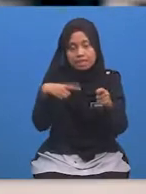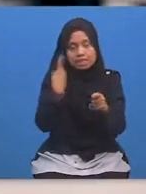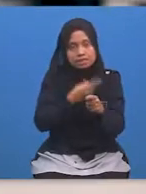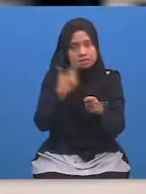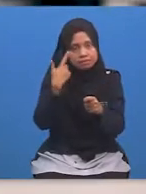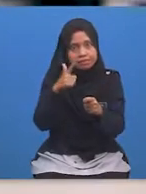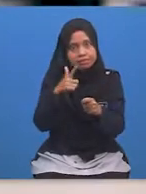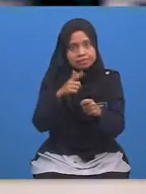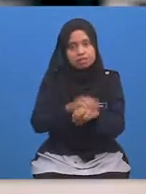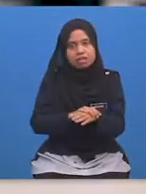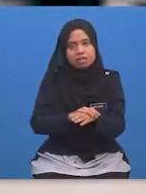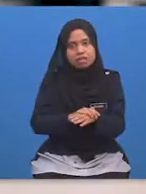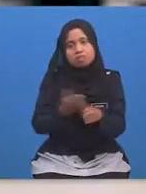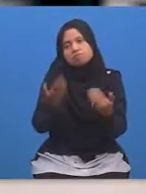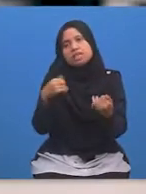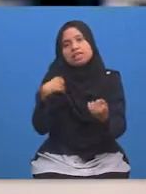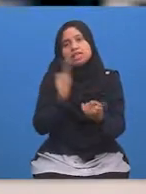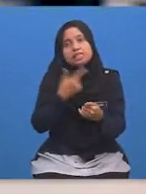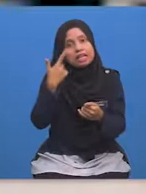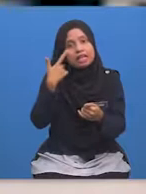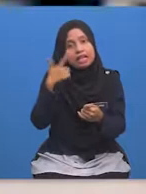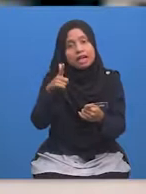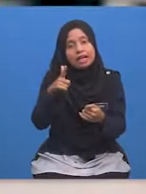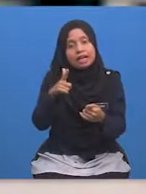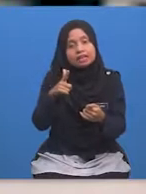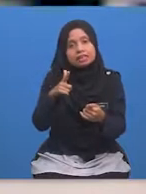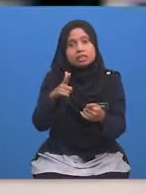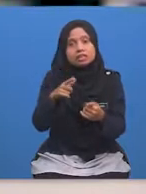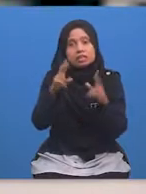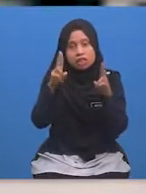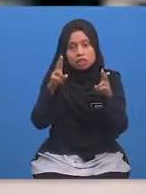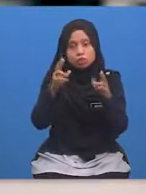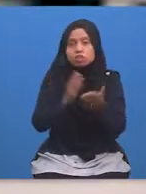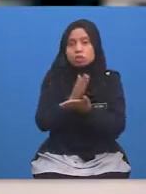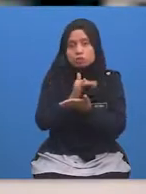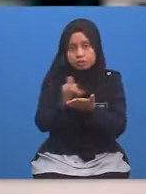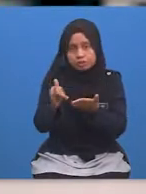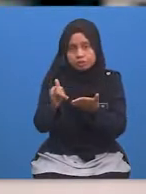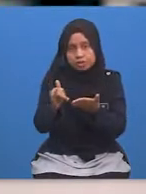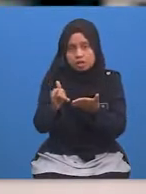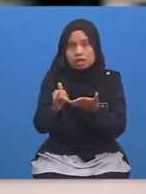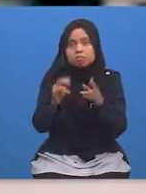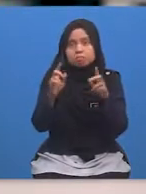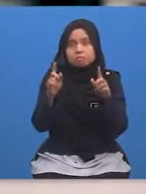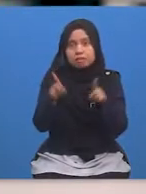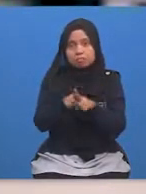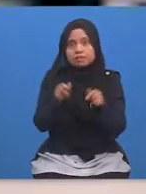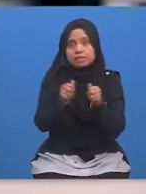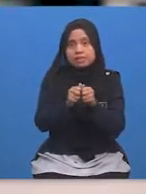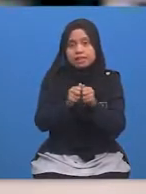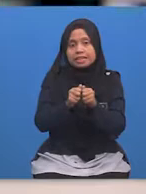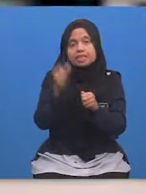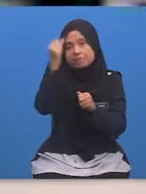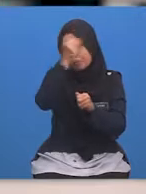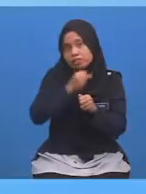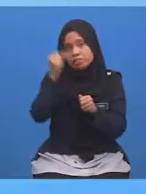lihat. Mari kita lihat unit perniagaan seterusnya berserta ciri-cirinya